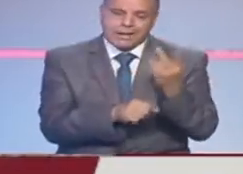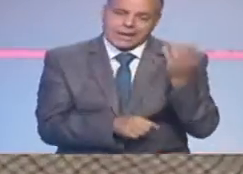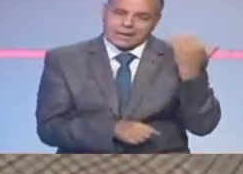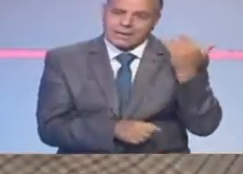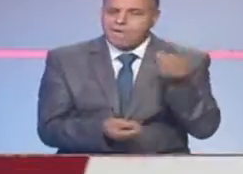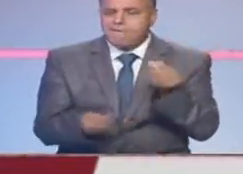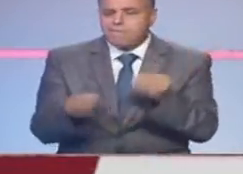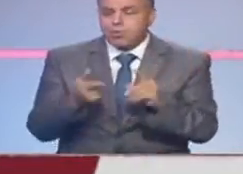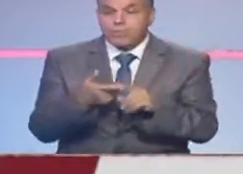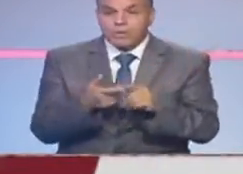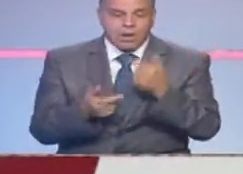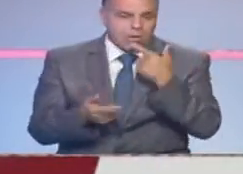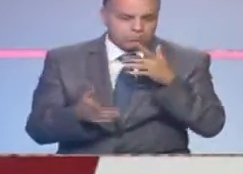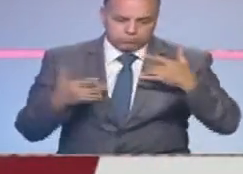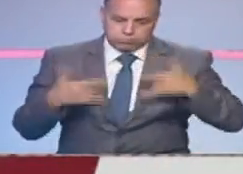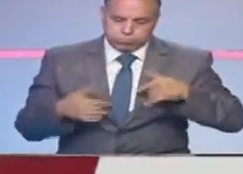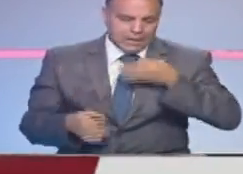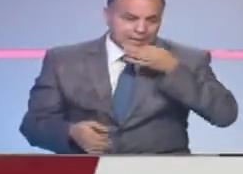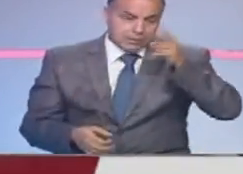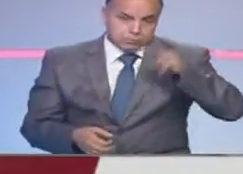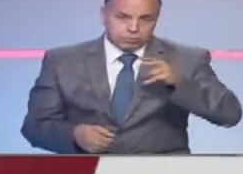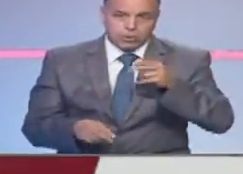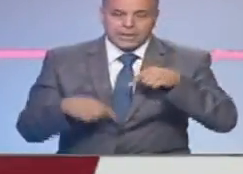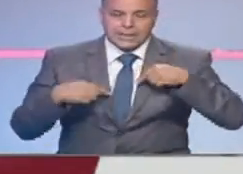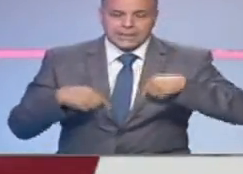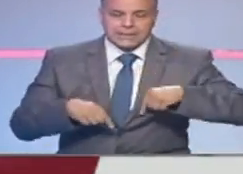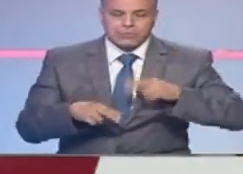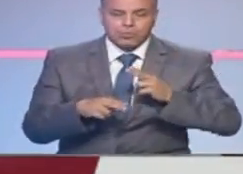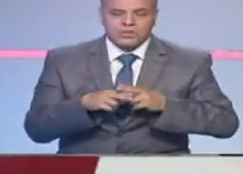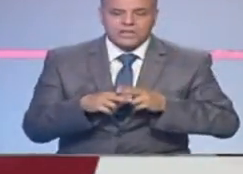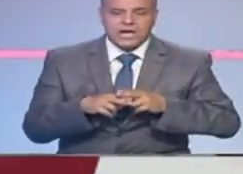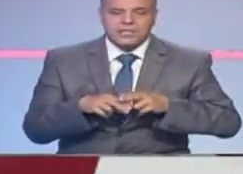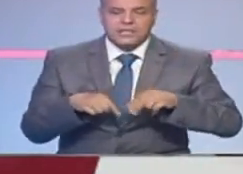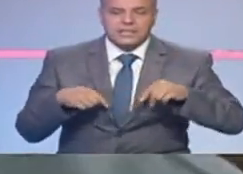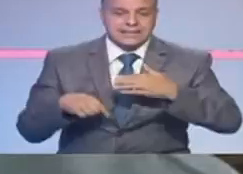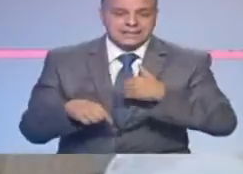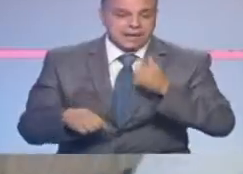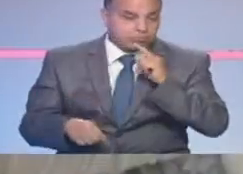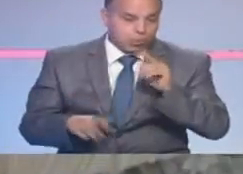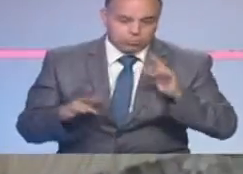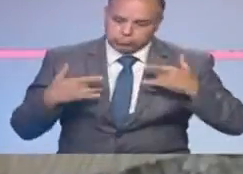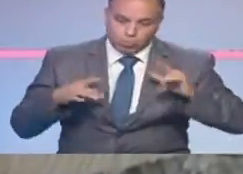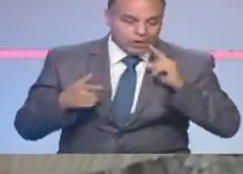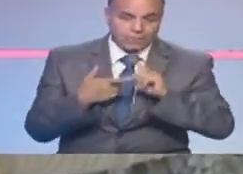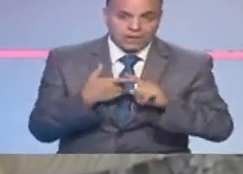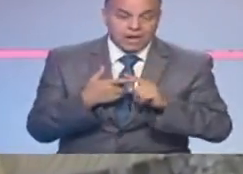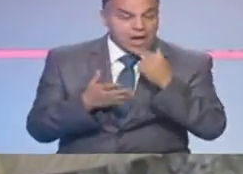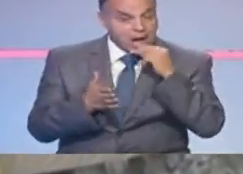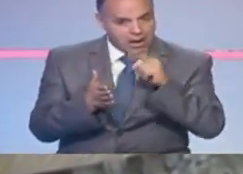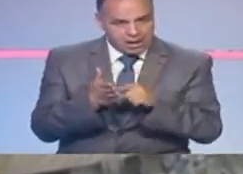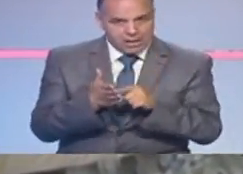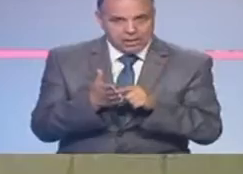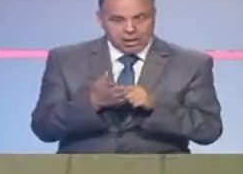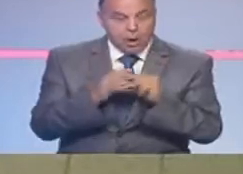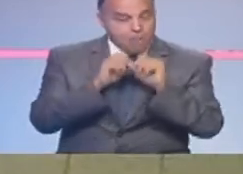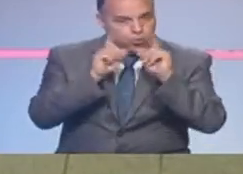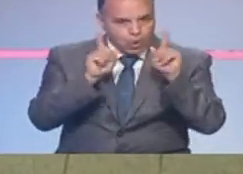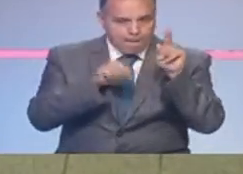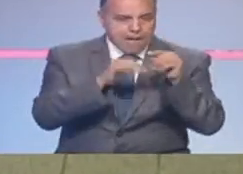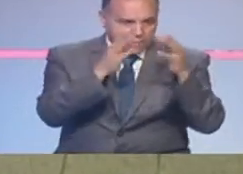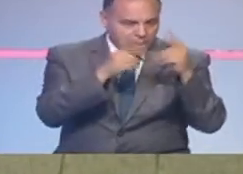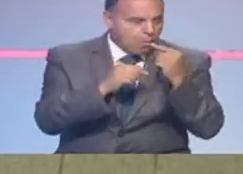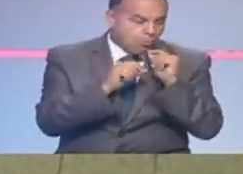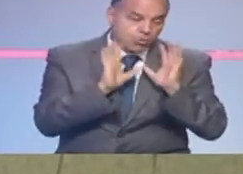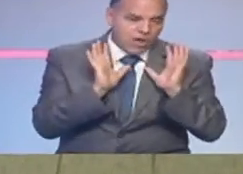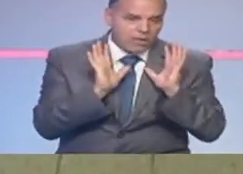الماضيين نفت الناطقه الرسميه باسم وزاره الصحه جليله من اخرين الامر لكنها اقرت بعدم بوضوح بعض الارقام